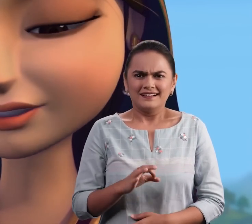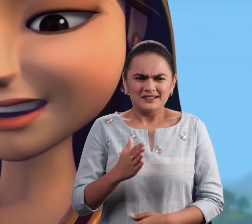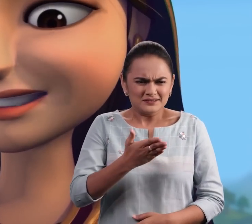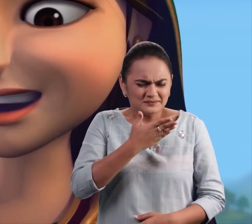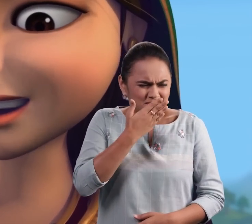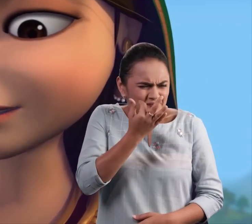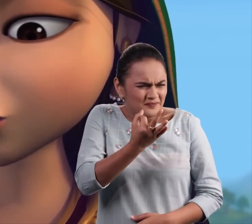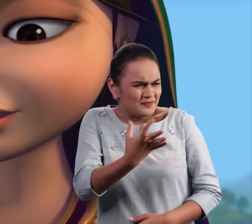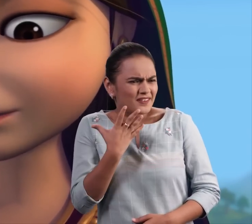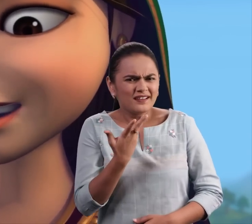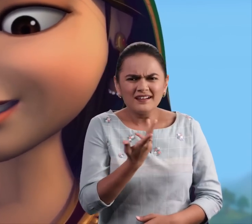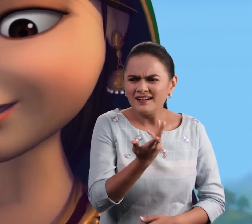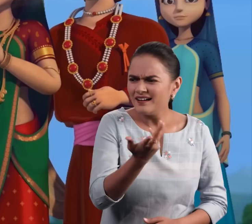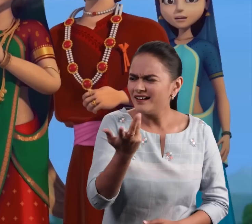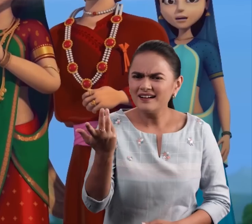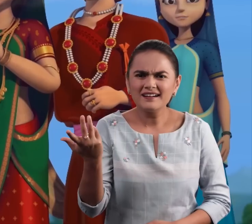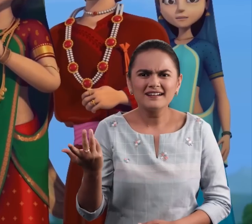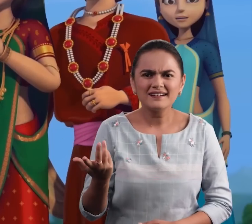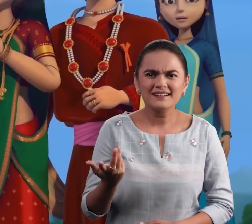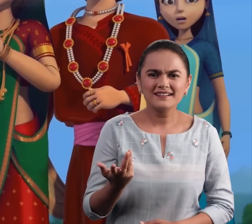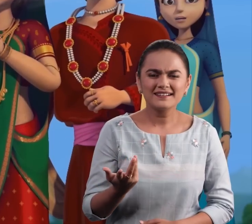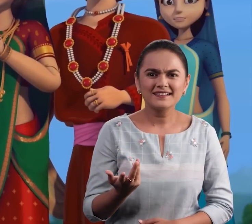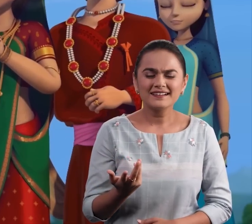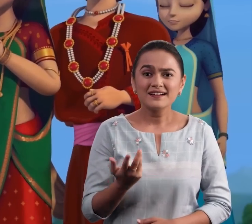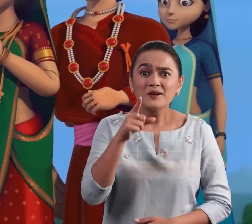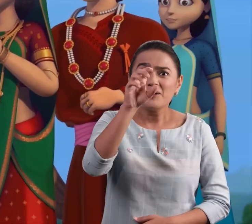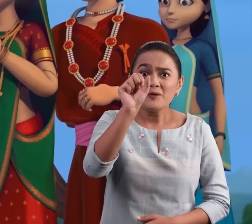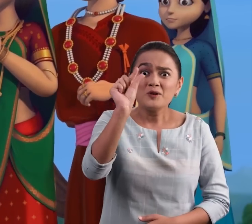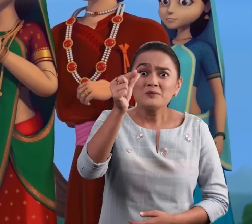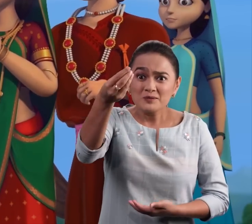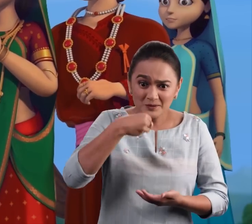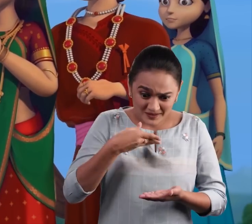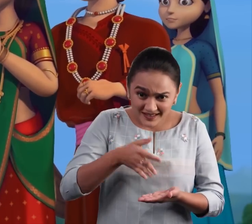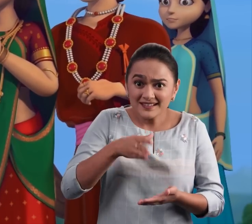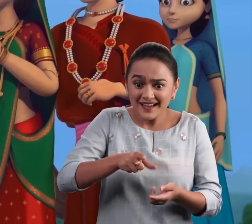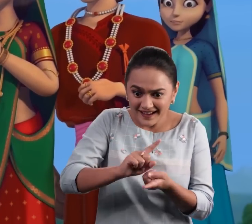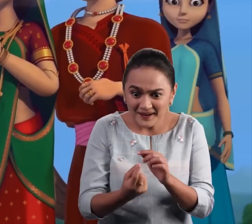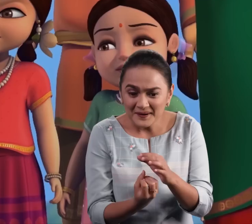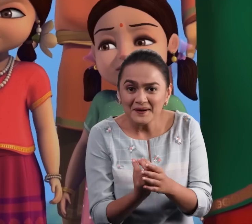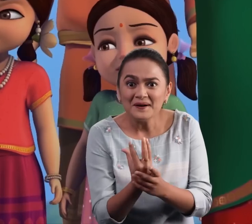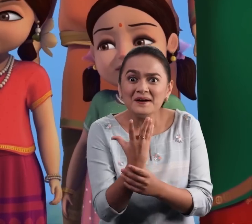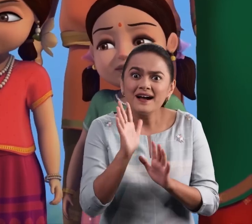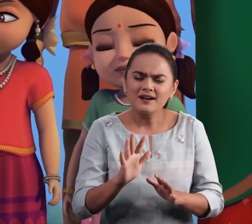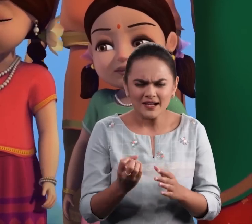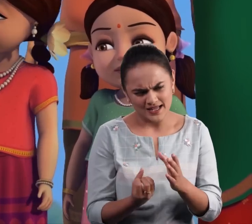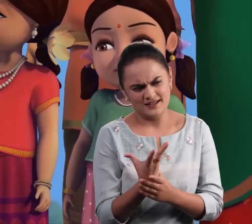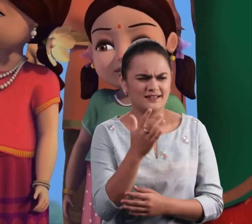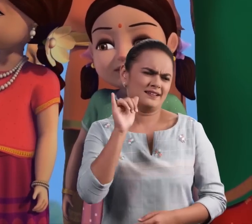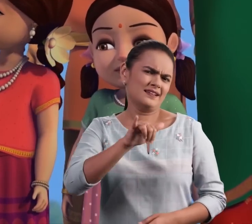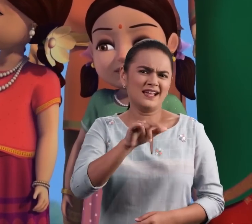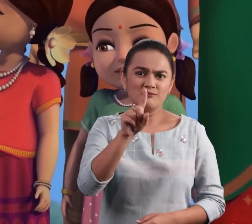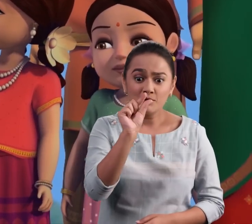ये अद्भुत सुगंध कहाँ से आ रही है? तुम्हारे मोतियों से मैया, वो उगने लगे। उग तो रही